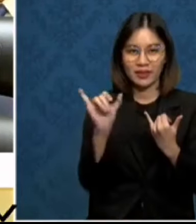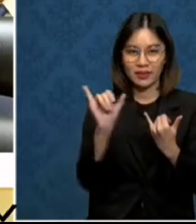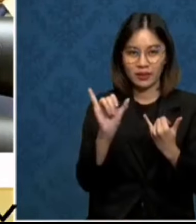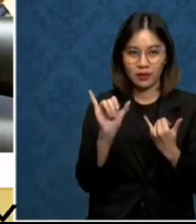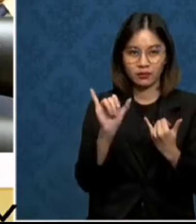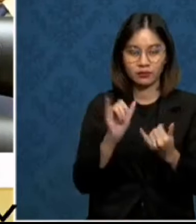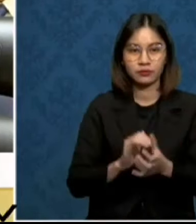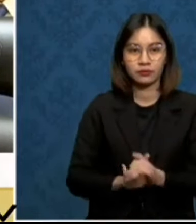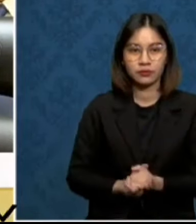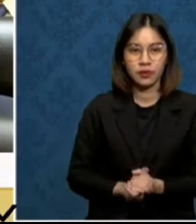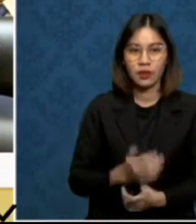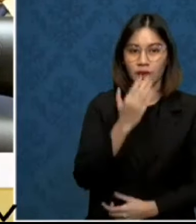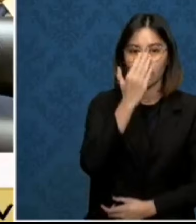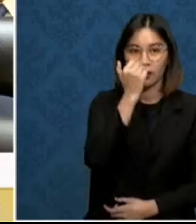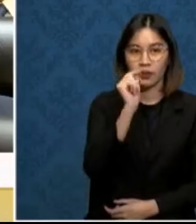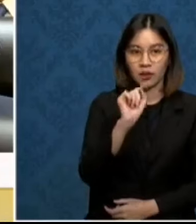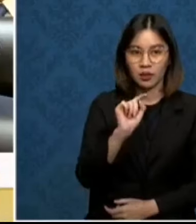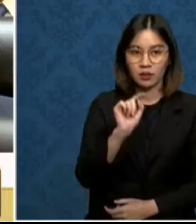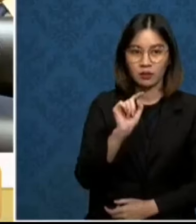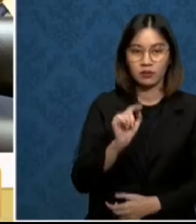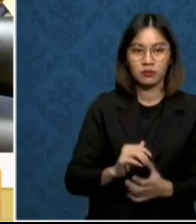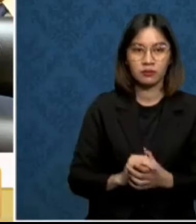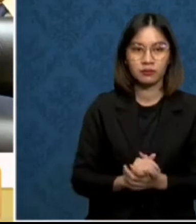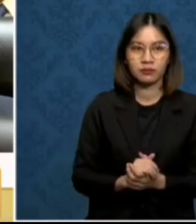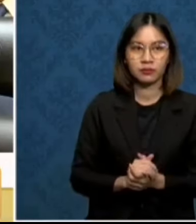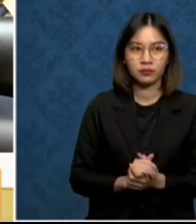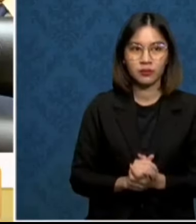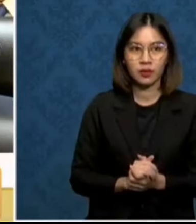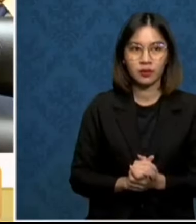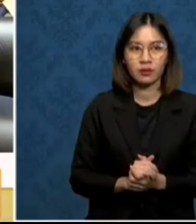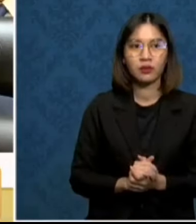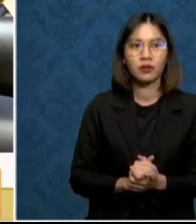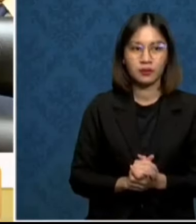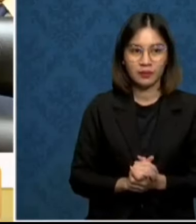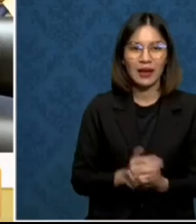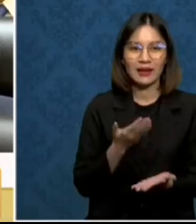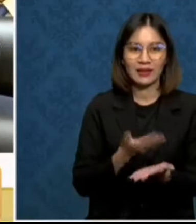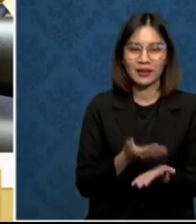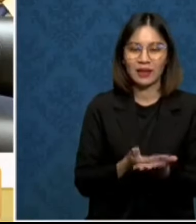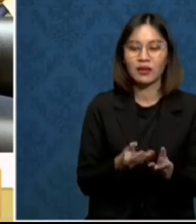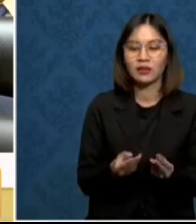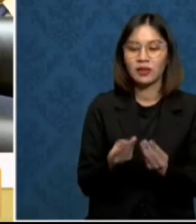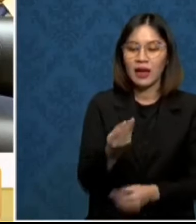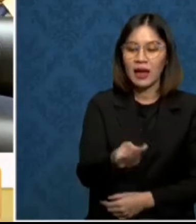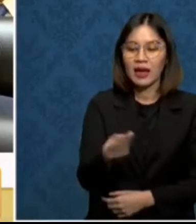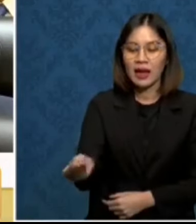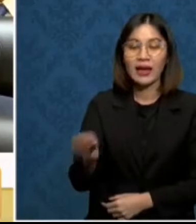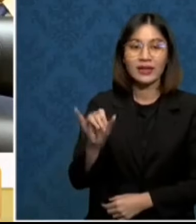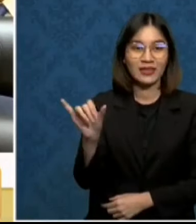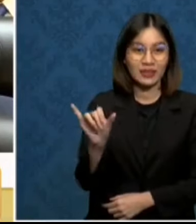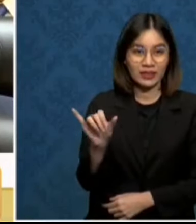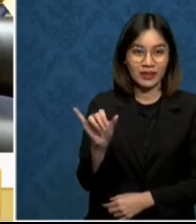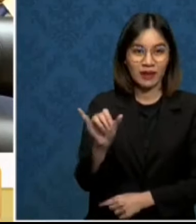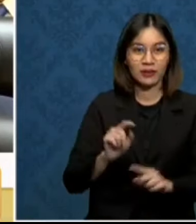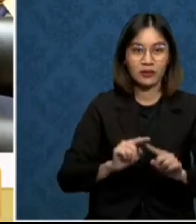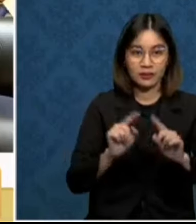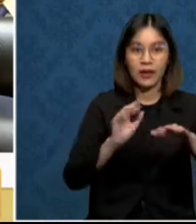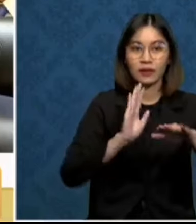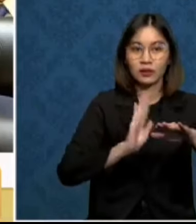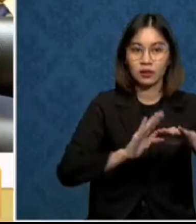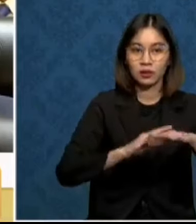ครับเพราะยังไม่ได้ลงมือแจกแต่ว่าขอเตือน